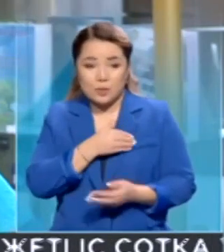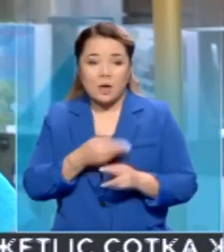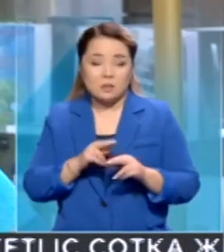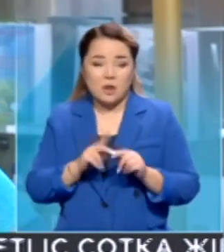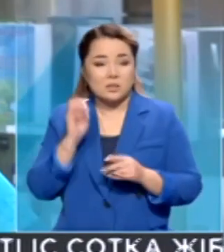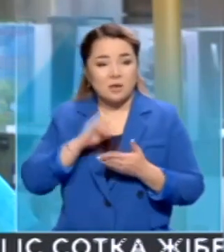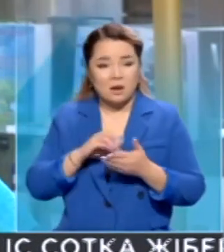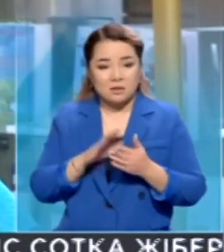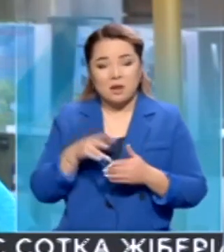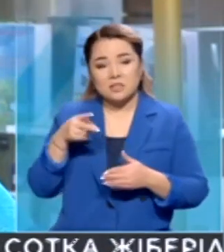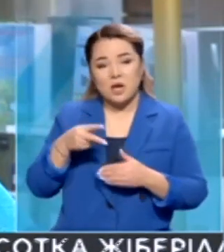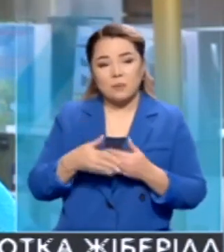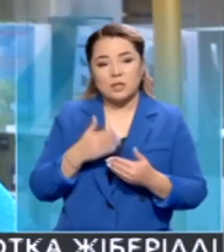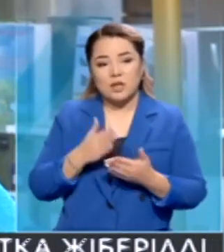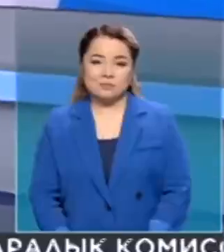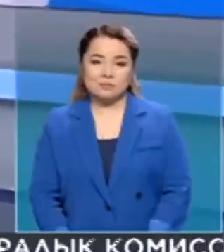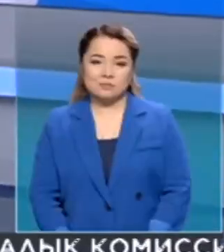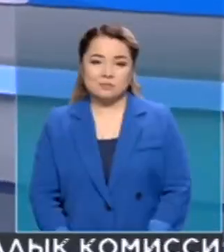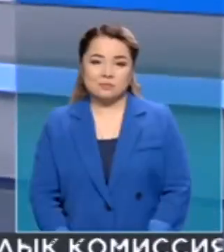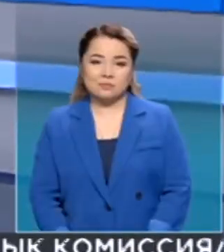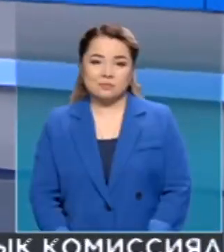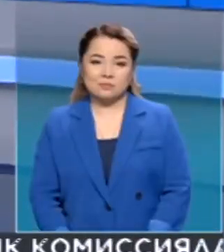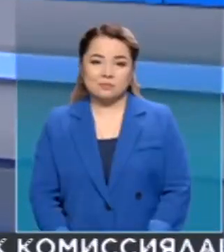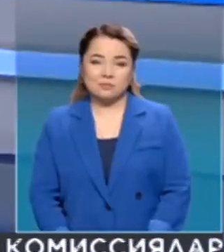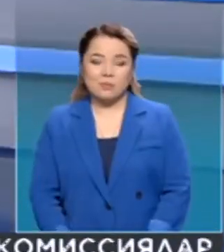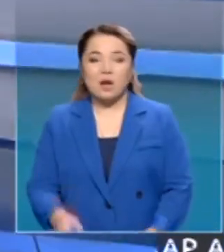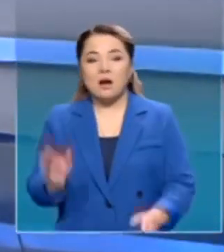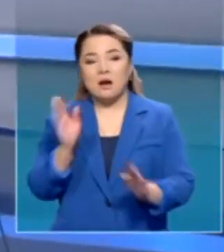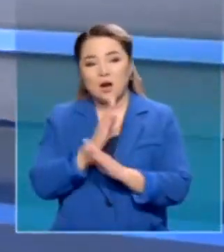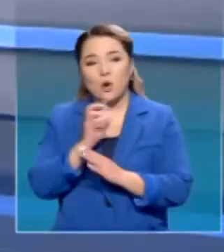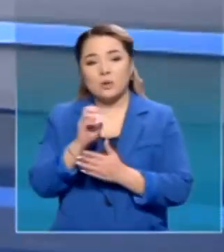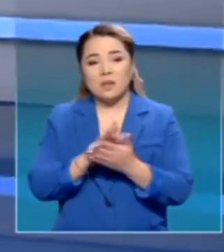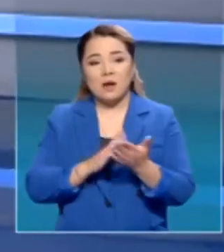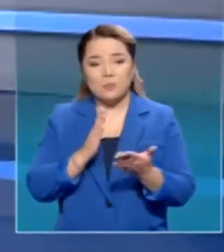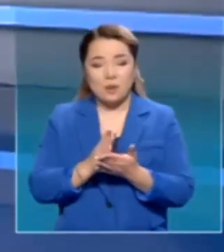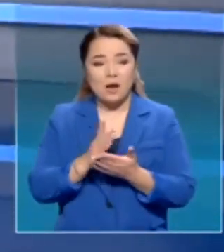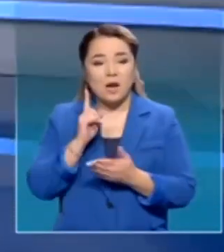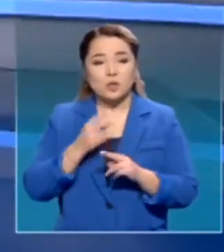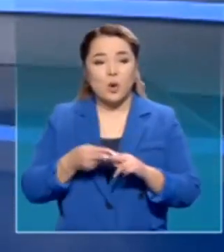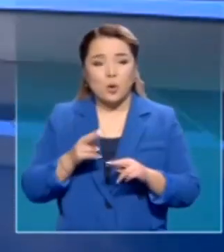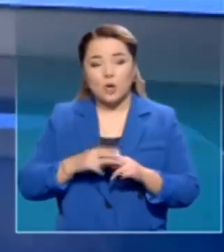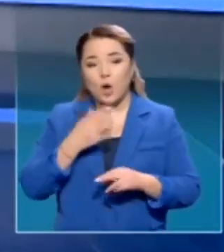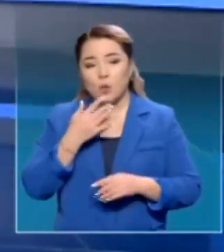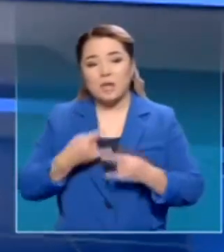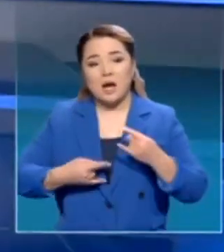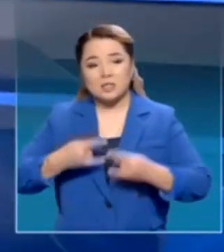кітаптың тиражын 2000-ға жеткізіп отыр. Алда ауырай туралы мәлімет бар, біздің ұлттық